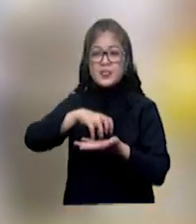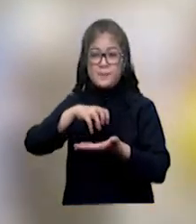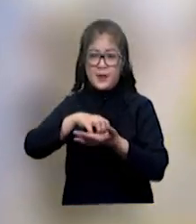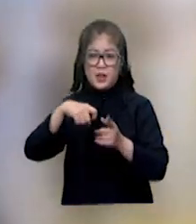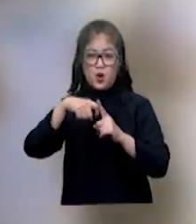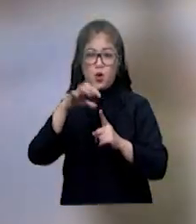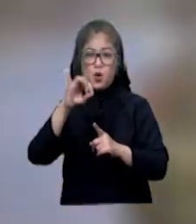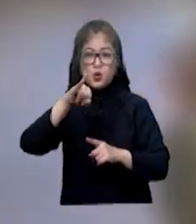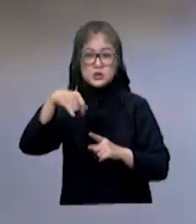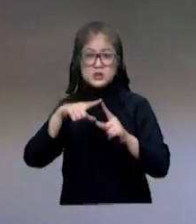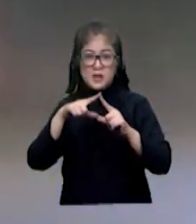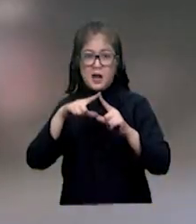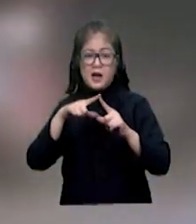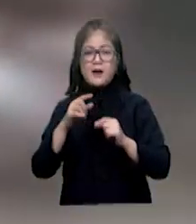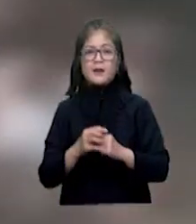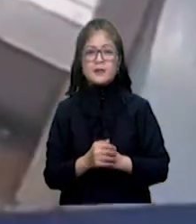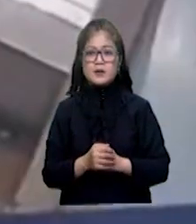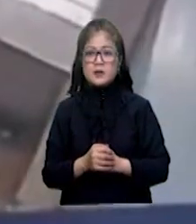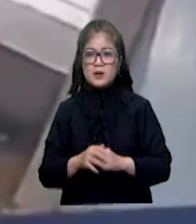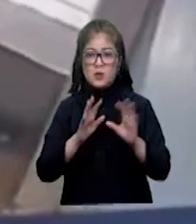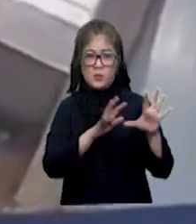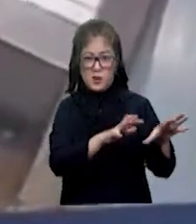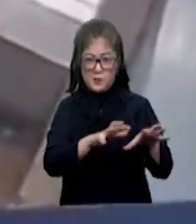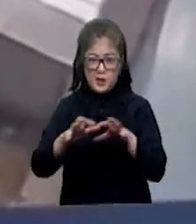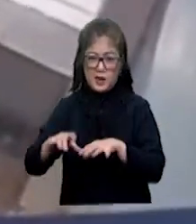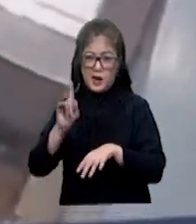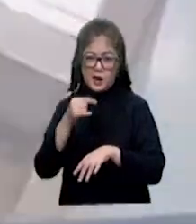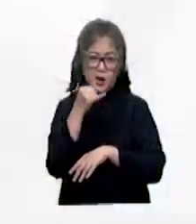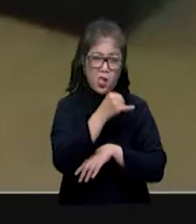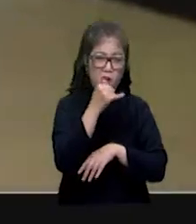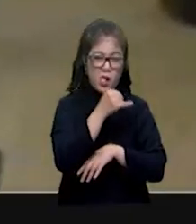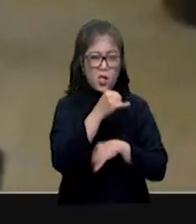tawuran dipicu dari aksi saling ejek membuat warga sekitar resah